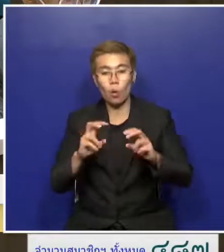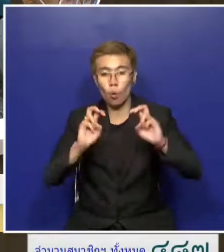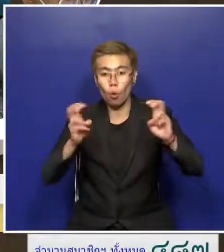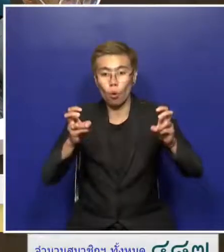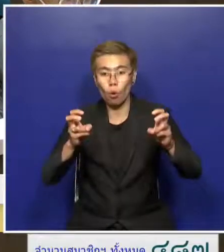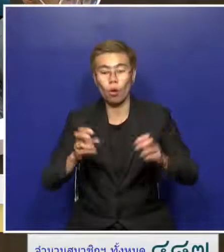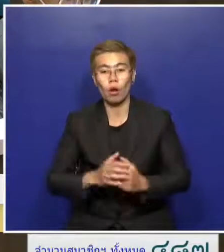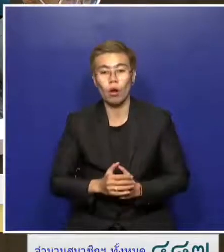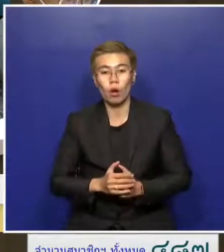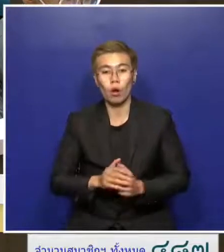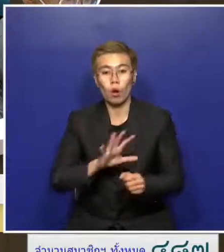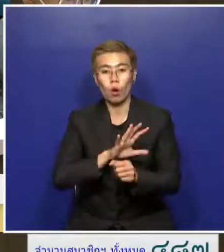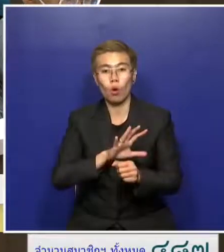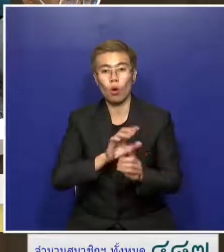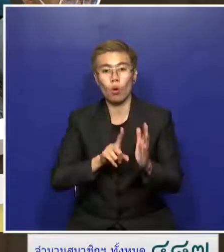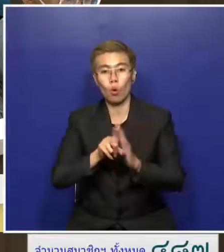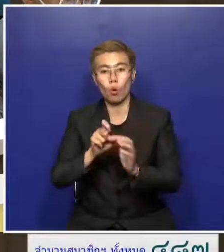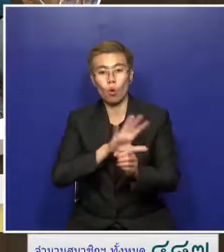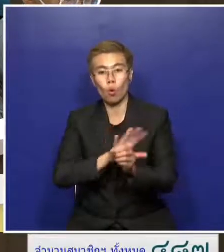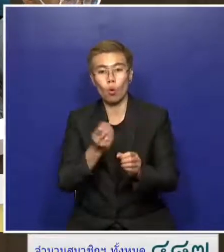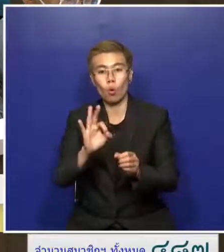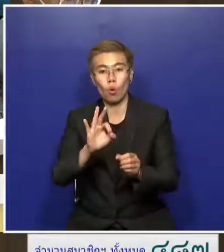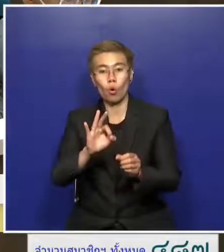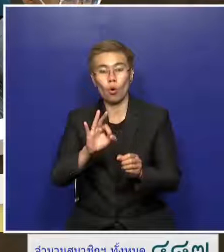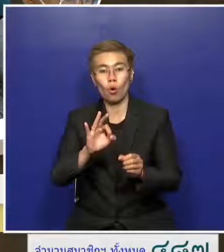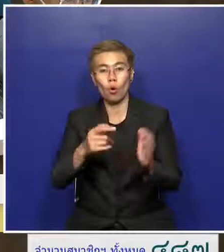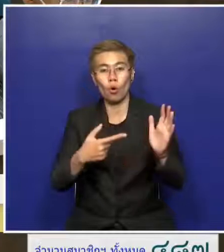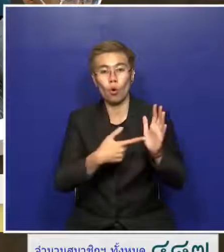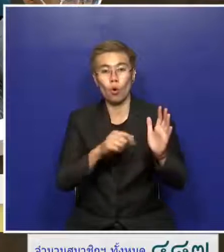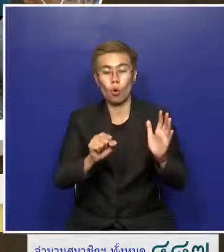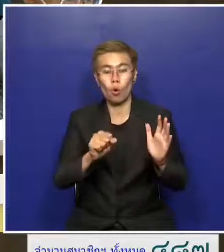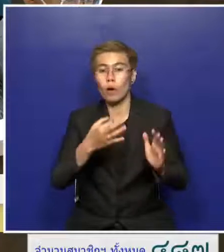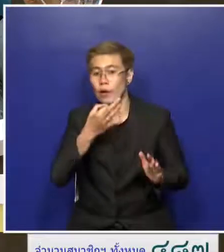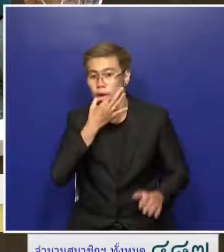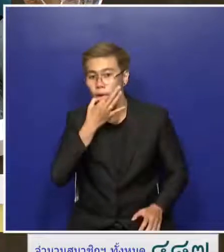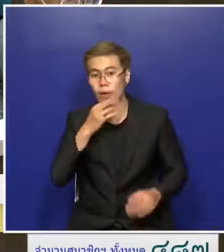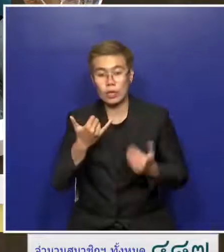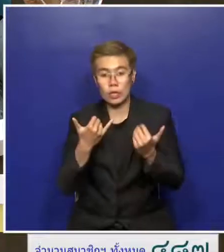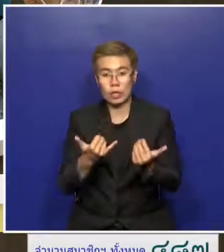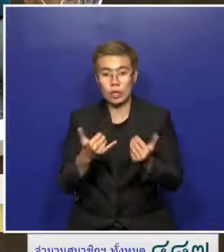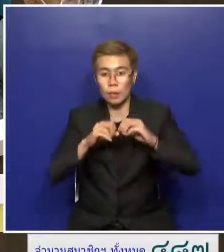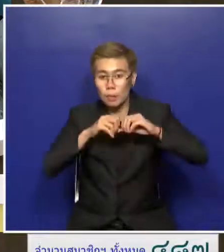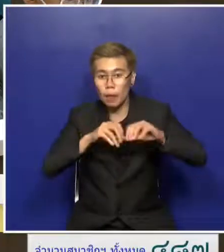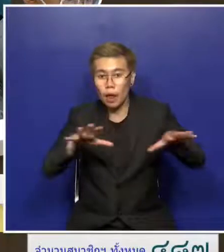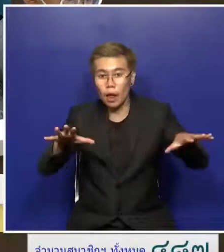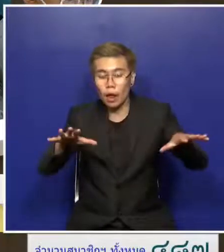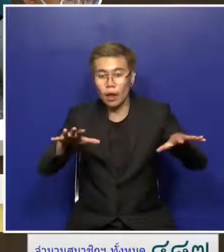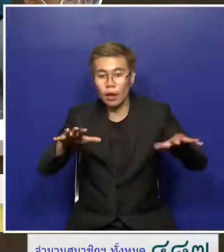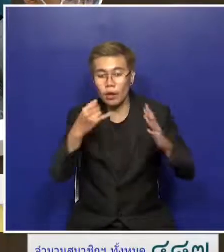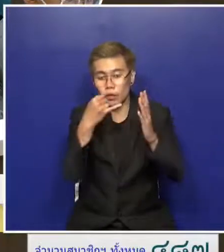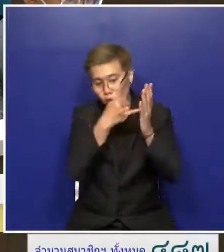โควิด-19 ที่จหวดสมบษสาครแล้วก็กำลังแรระบาดไปสู่จัหวดต่าง